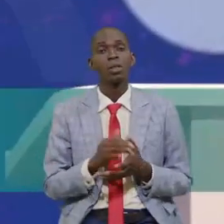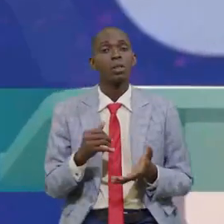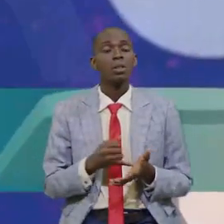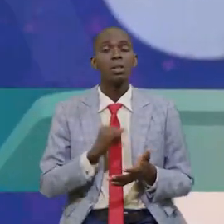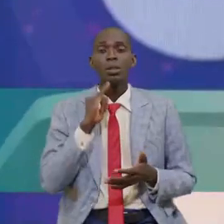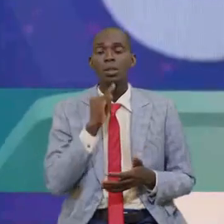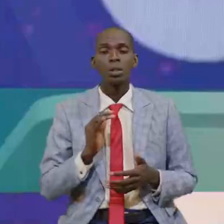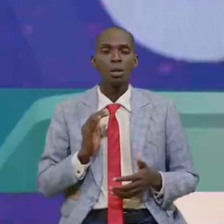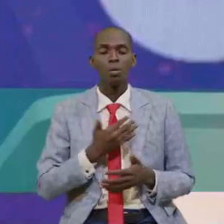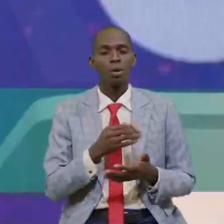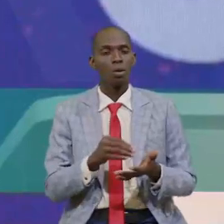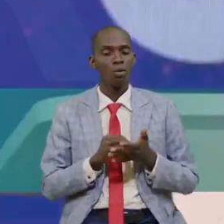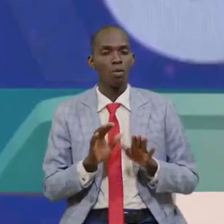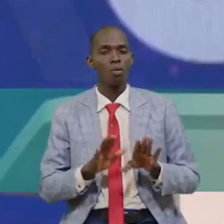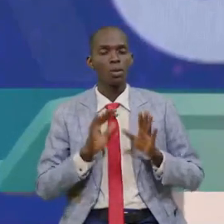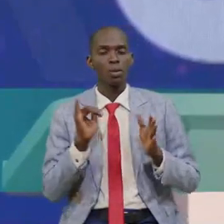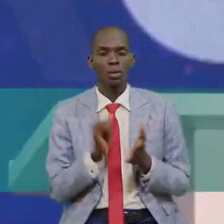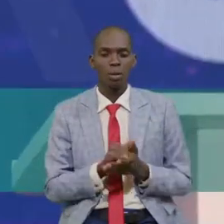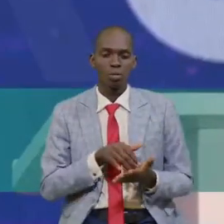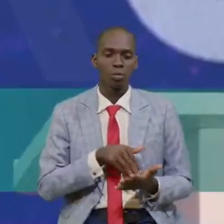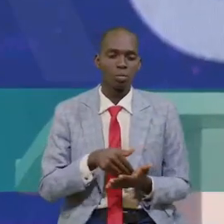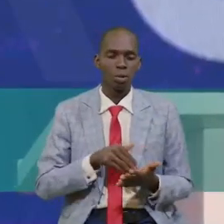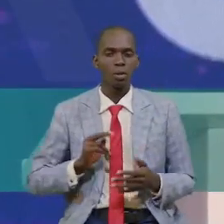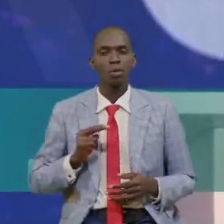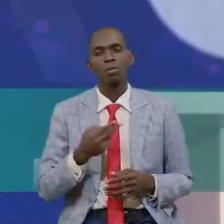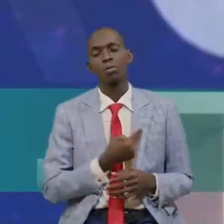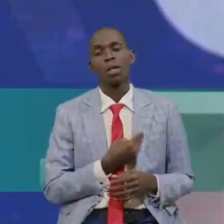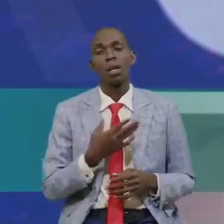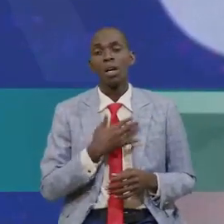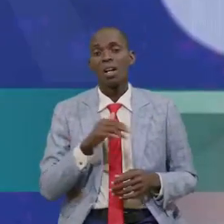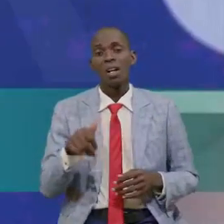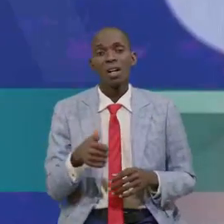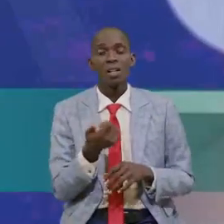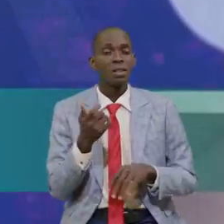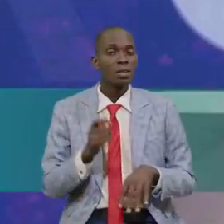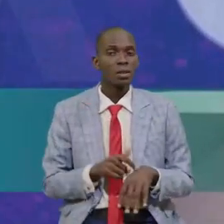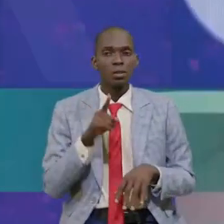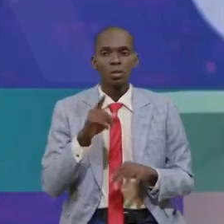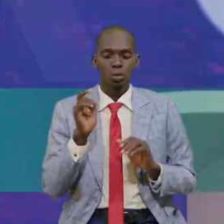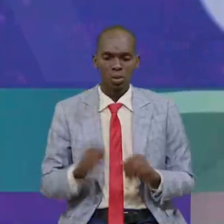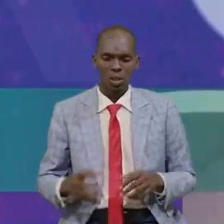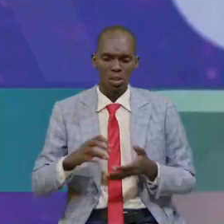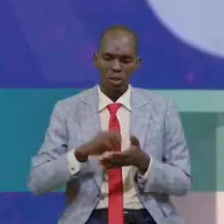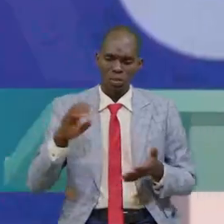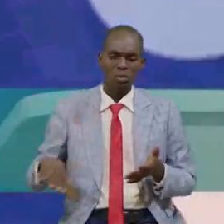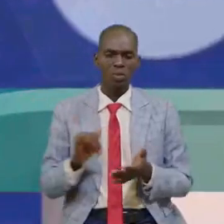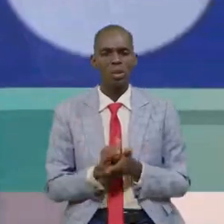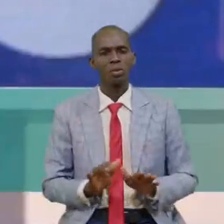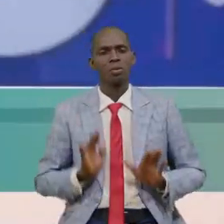notre peur qui nous paralyse. Et chaque fois que tu rejettes cette peur,